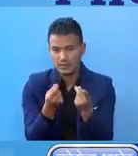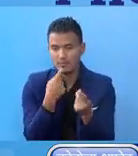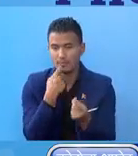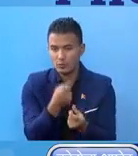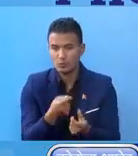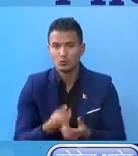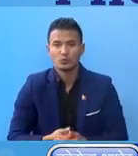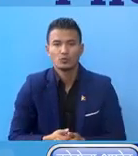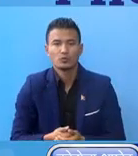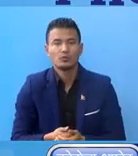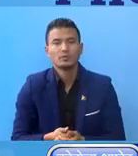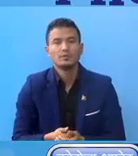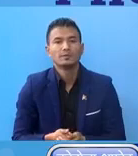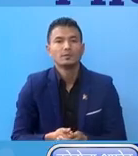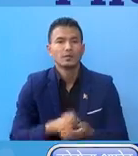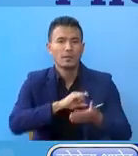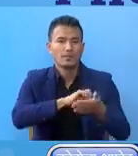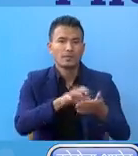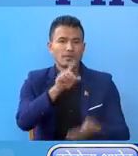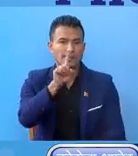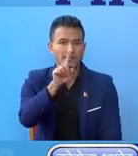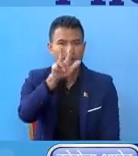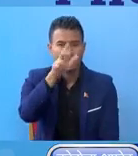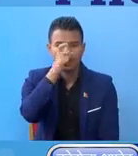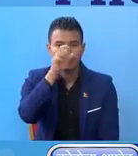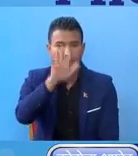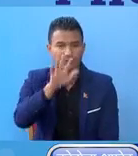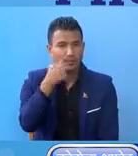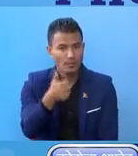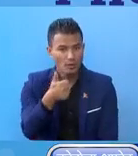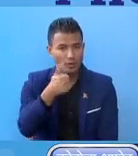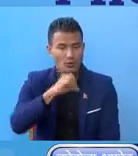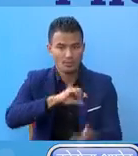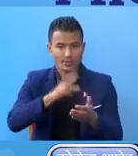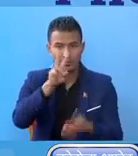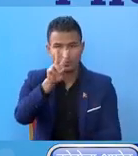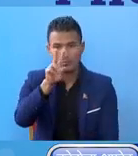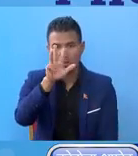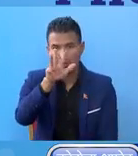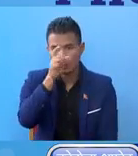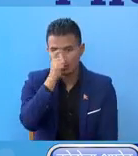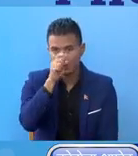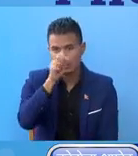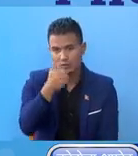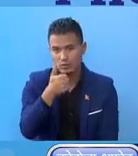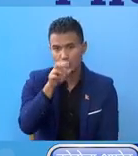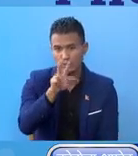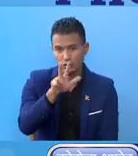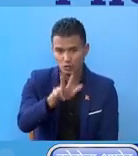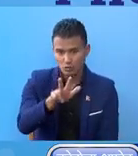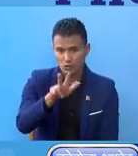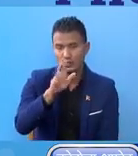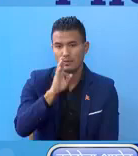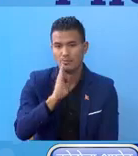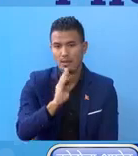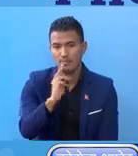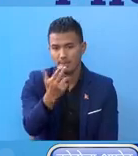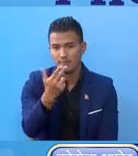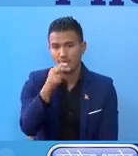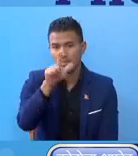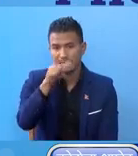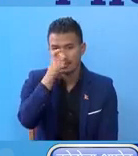भन्न चाहन्छु। प्रदेश एकमा 856, प्रदेश दुईमा 968, बागमती